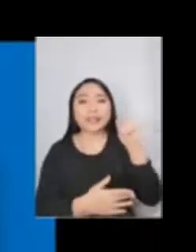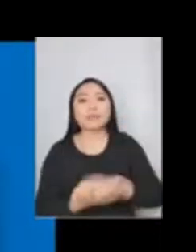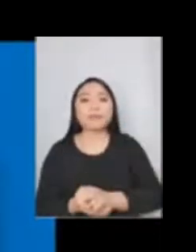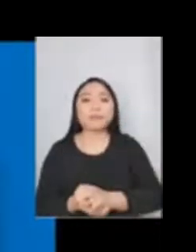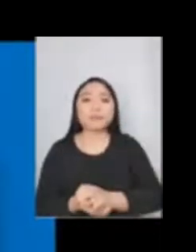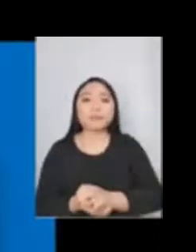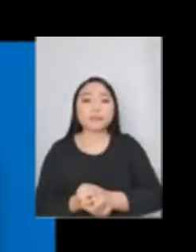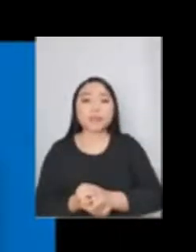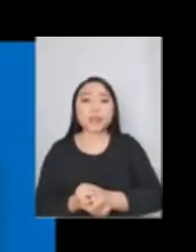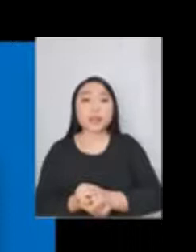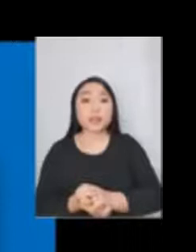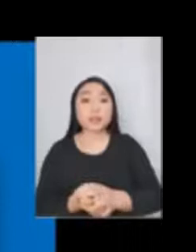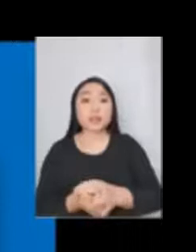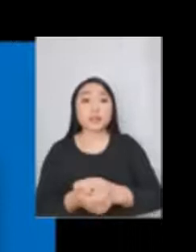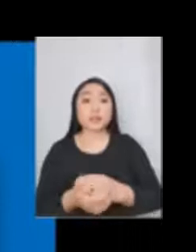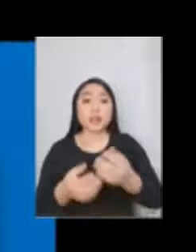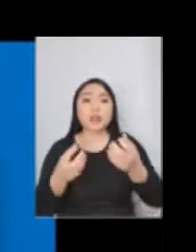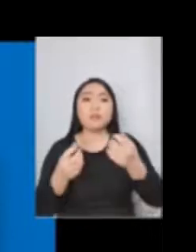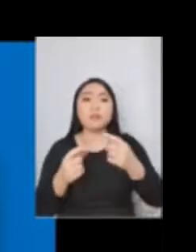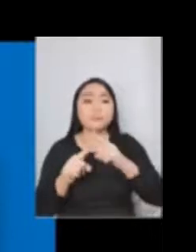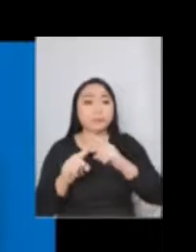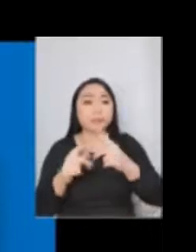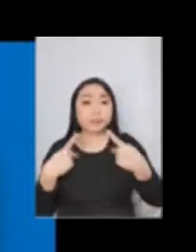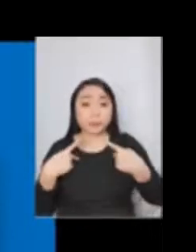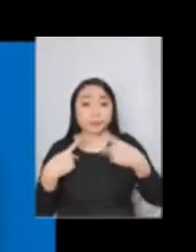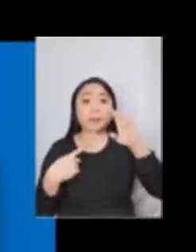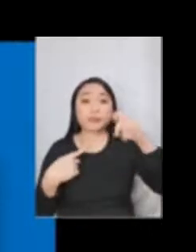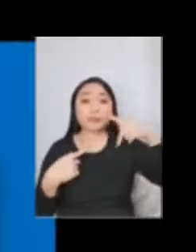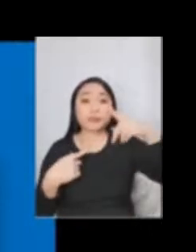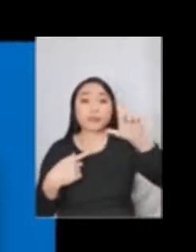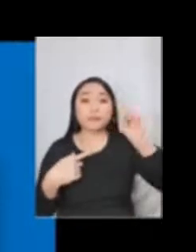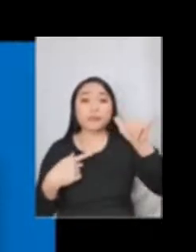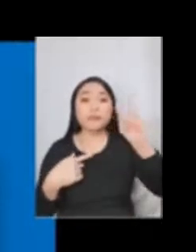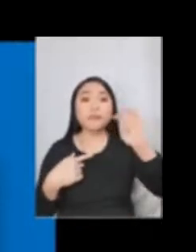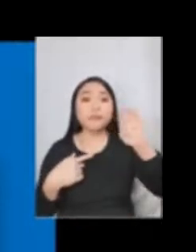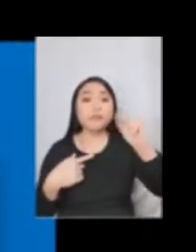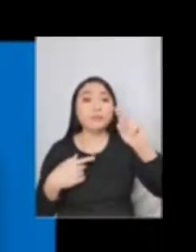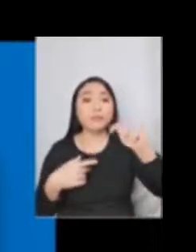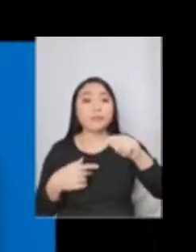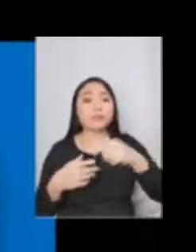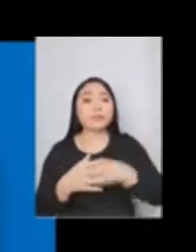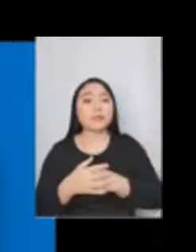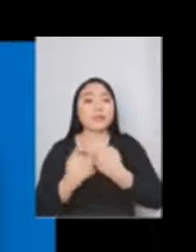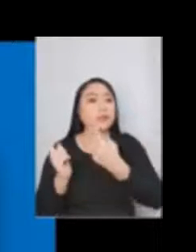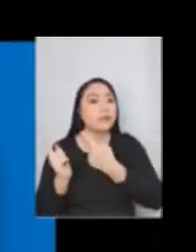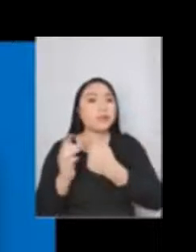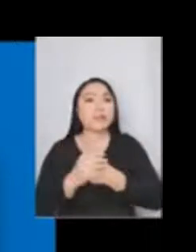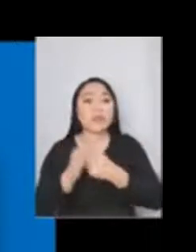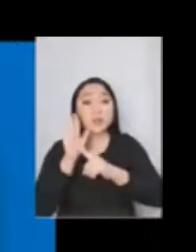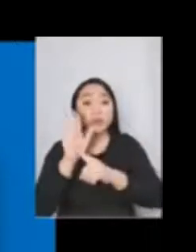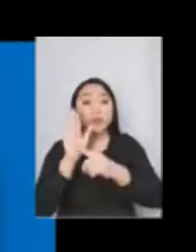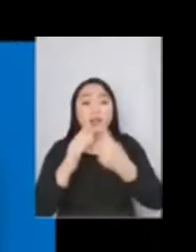meron po doon in Katiil, Davao. Wala po talagang, wala rin pong kuryente, walang internet.